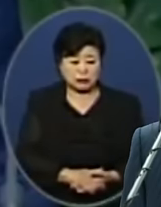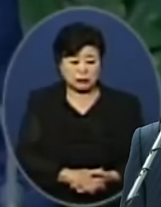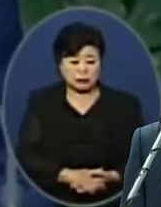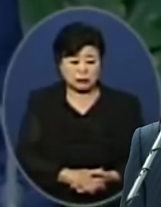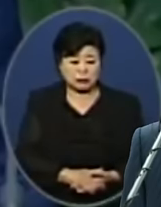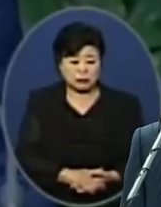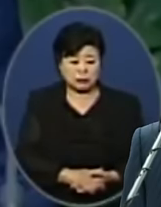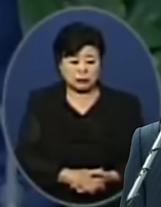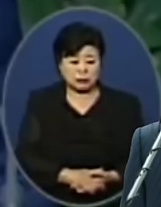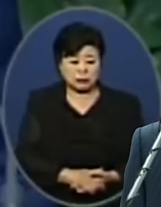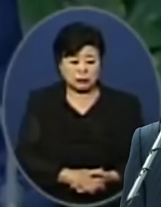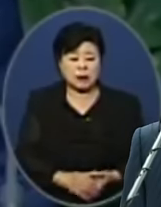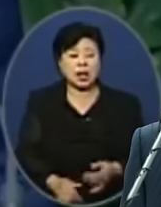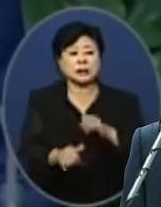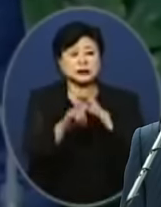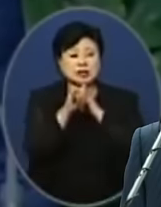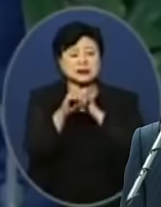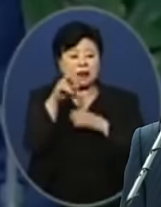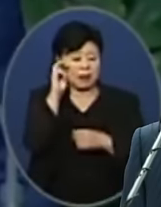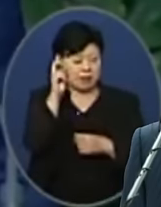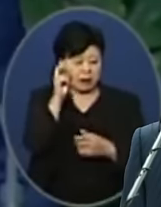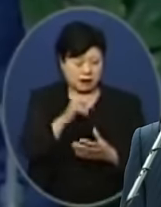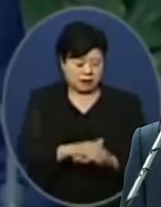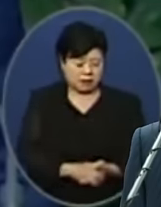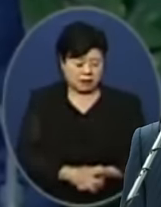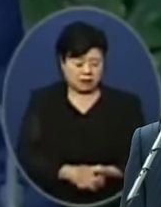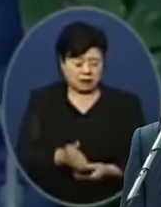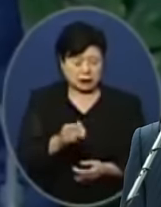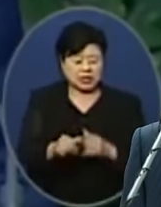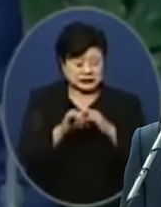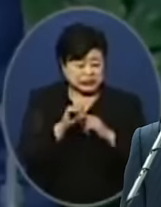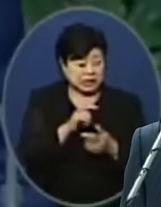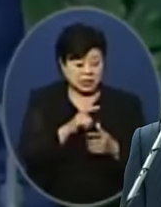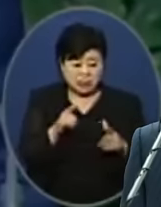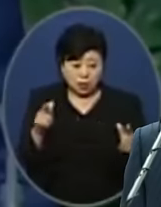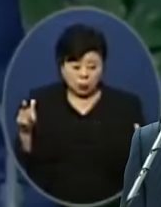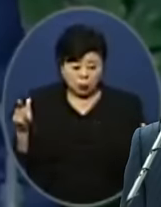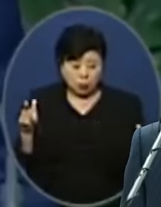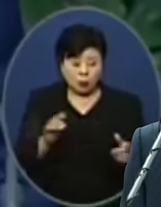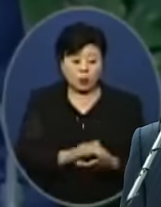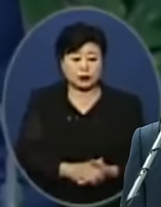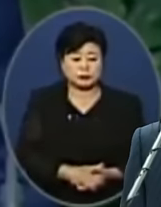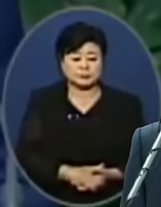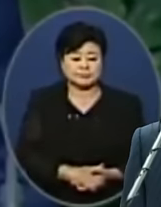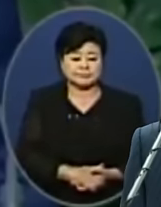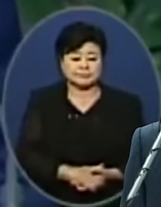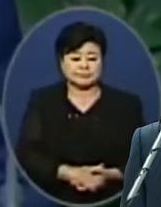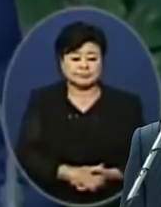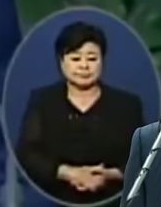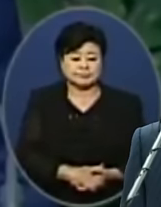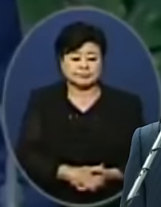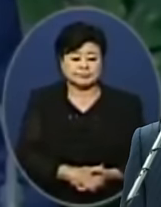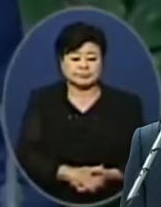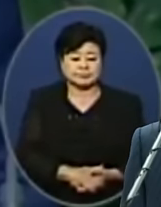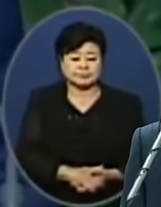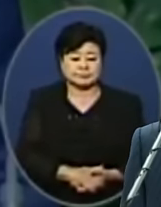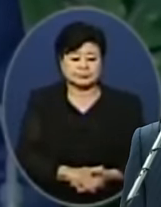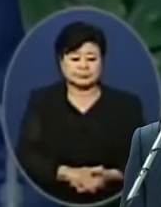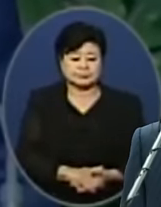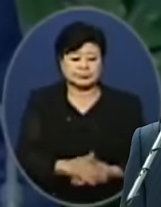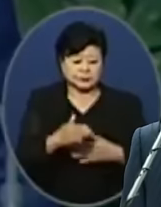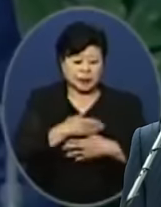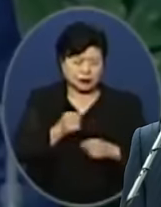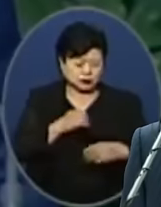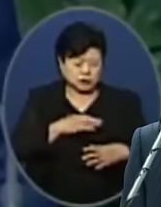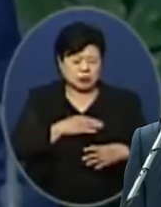요 사이 사는 것은 자살했을까요? 그런데 자살은 안 했습니다. 그러나 노래처럼 하고 있는 것이